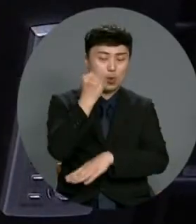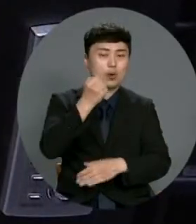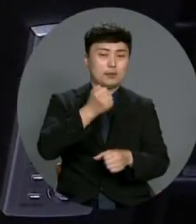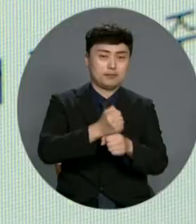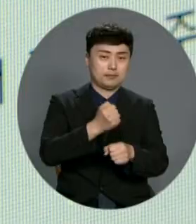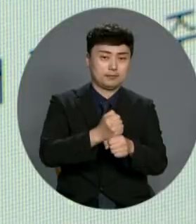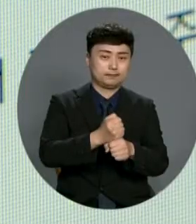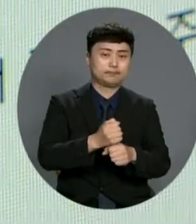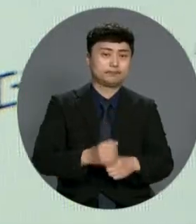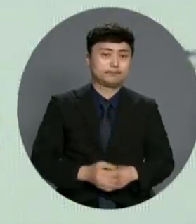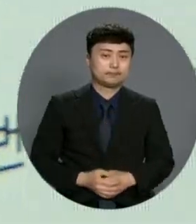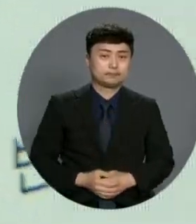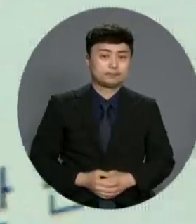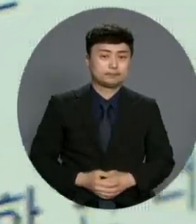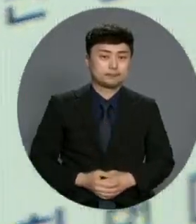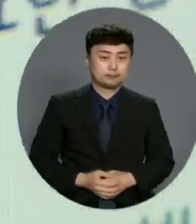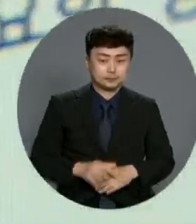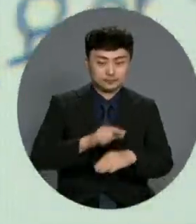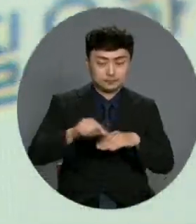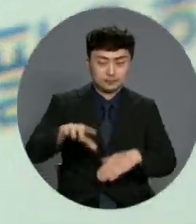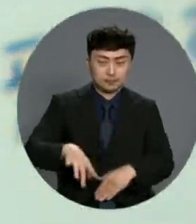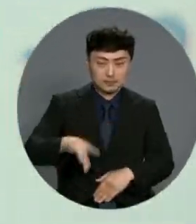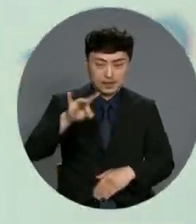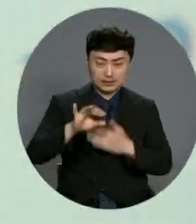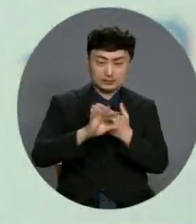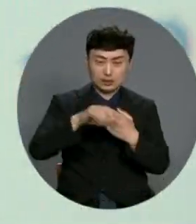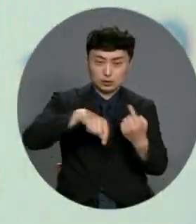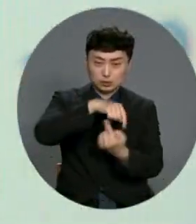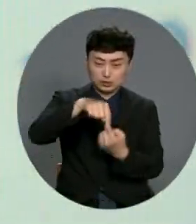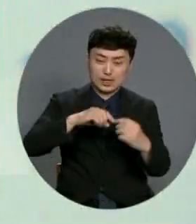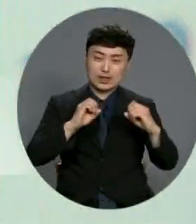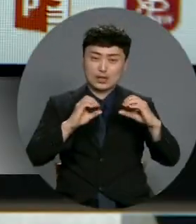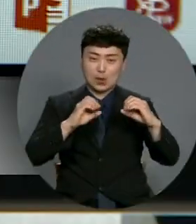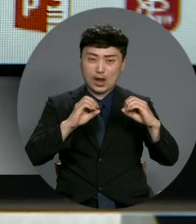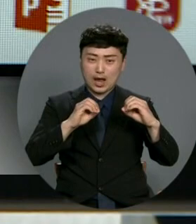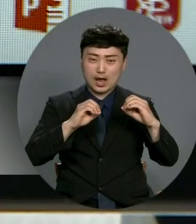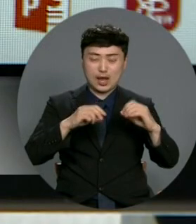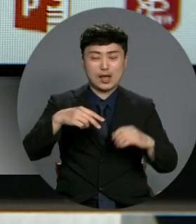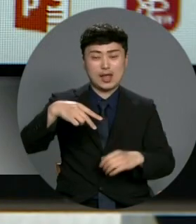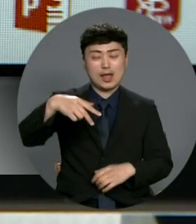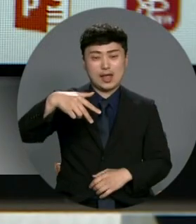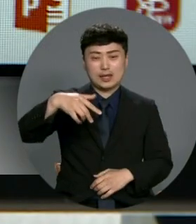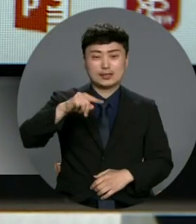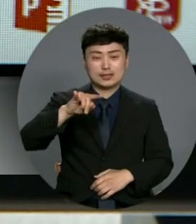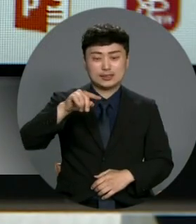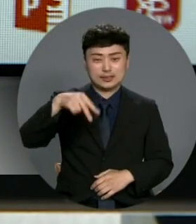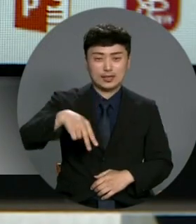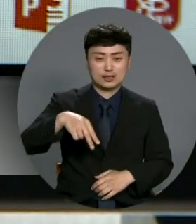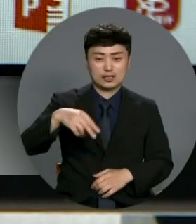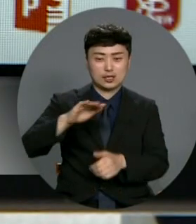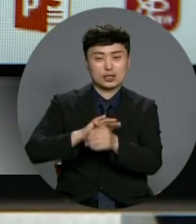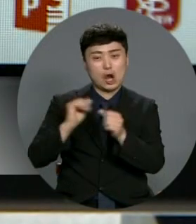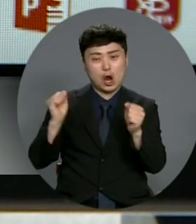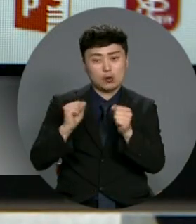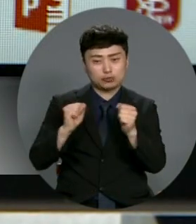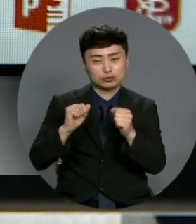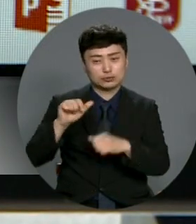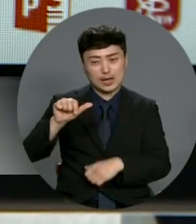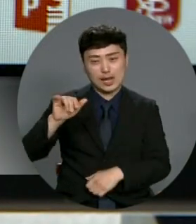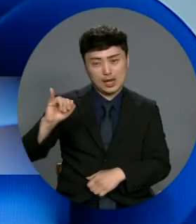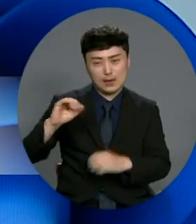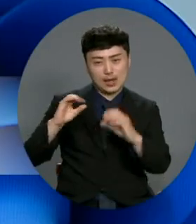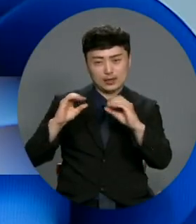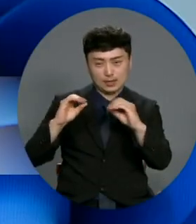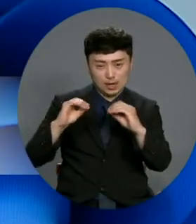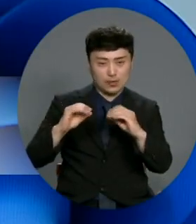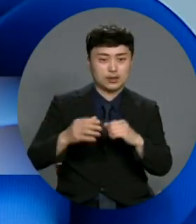계획입니다. 지자체 최초로 시범 운영에 들어간 대화형 인공지능 책 경북도 성능을 개선해 문화와 농업